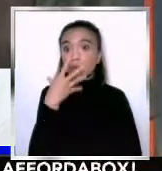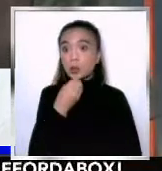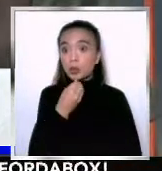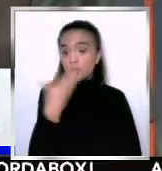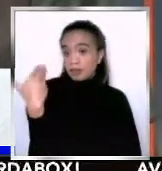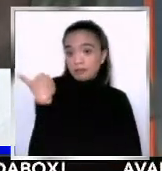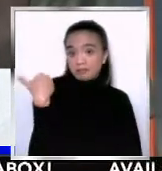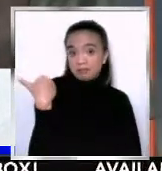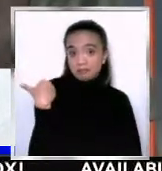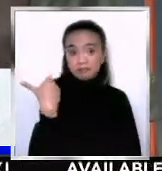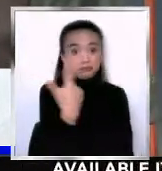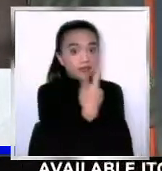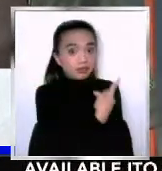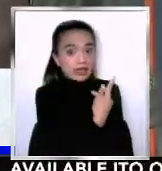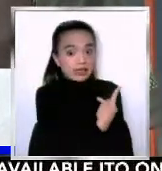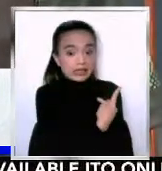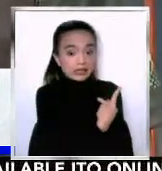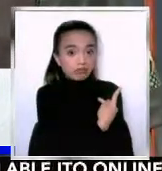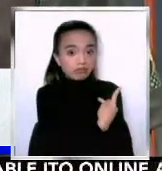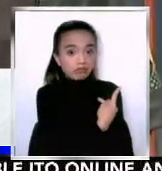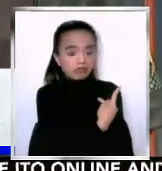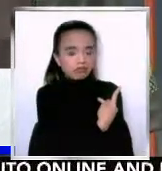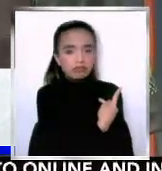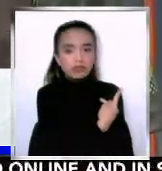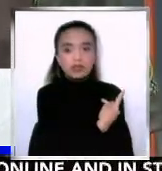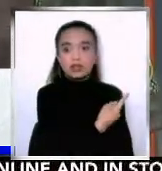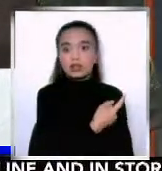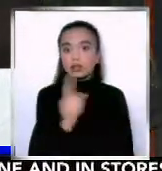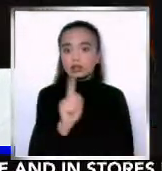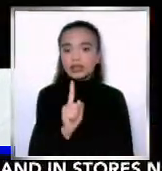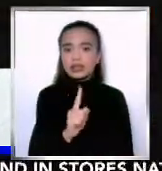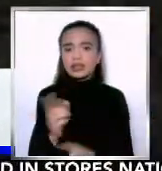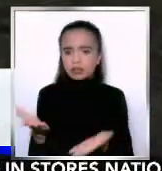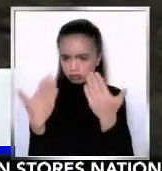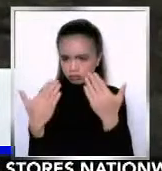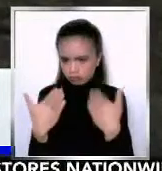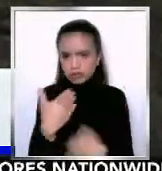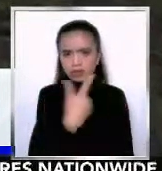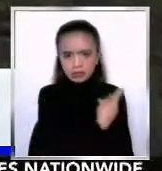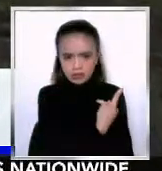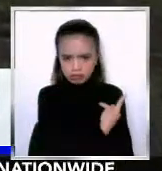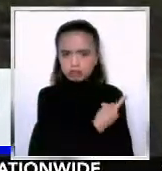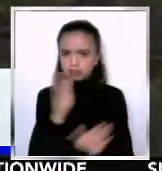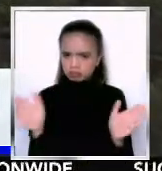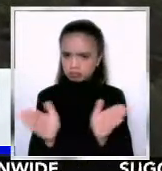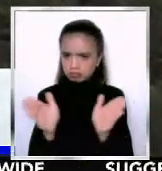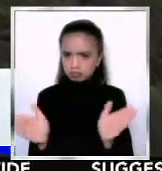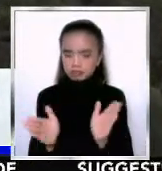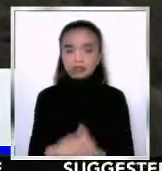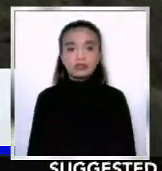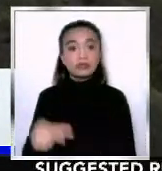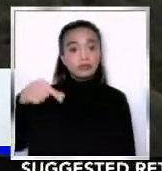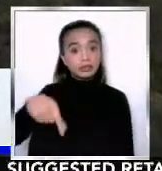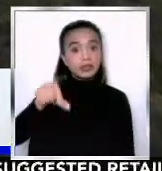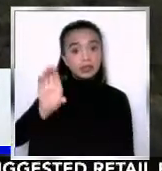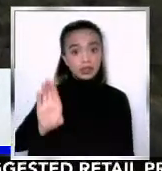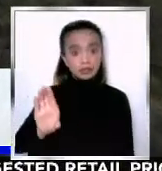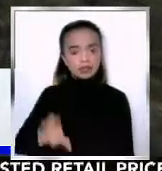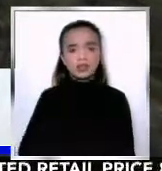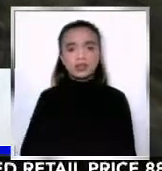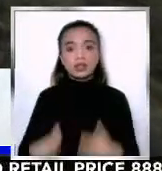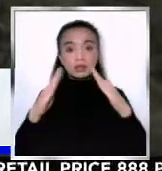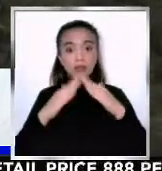vaccine, inaanganyo po namin sila na mag-vaccine po sila. Sa Quezon City, mga bahay at compound na rin lang